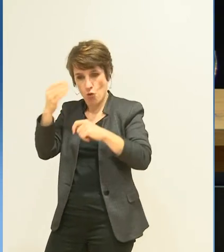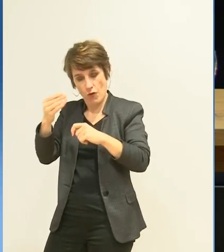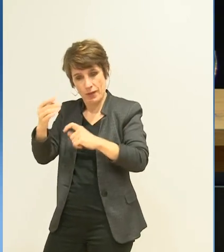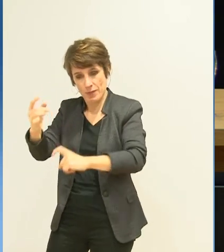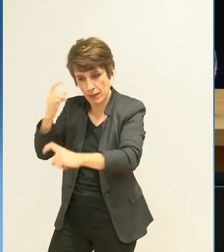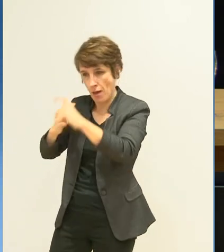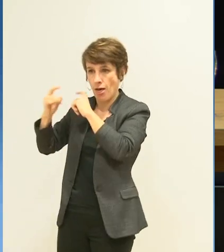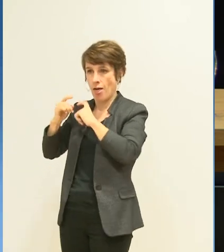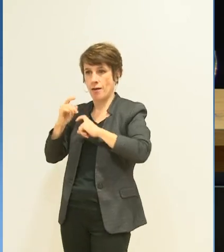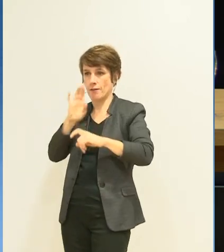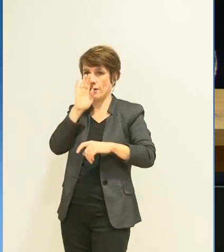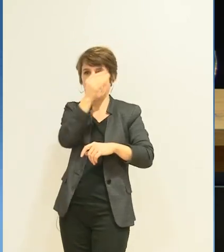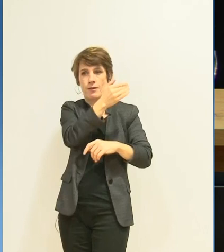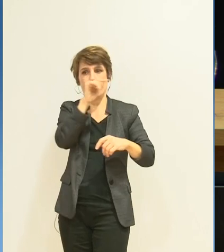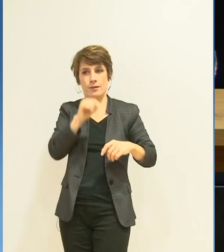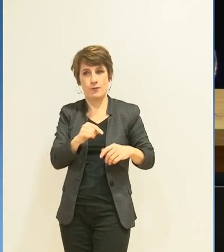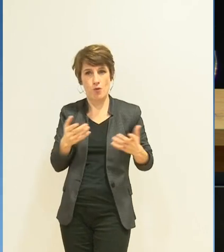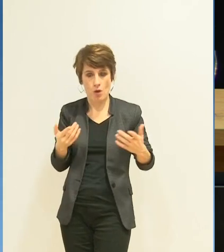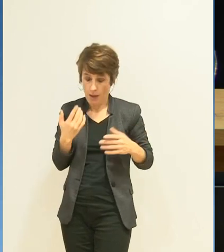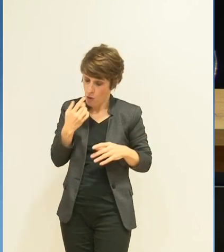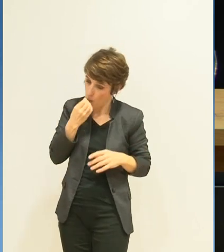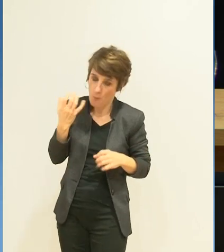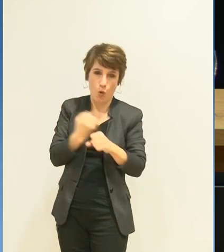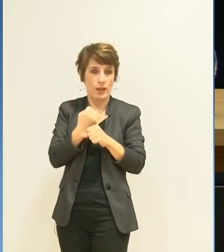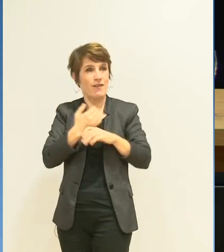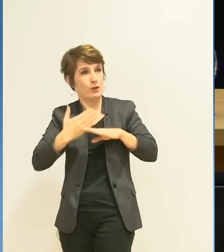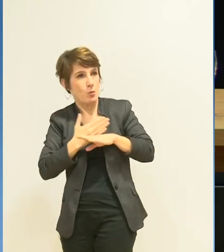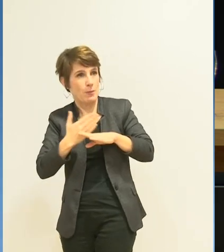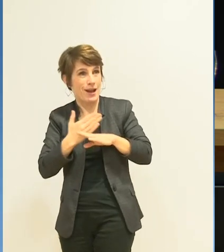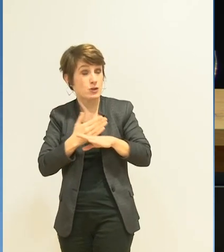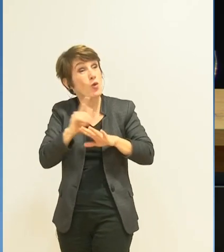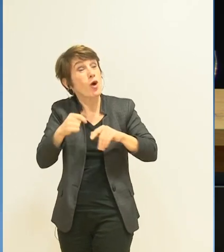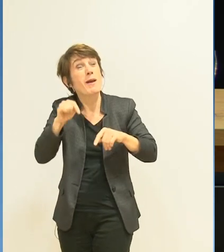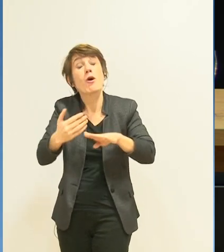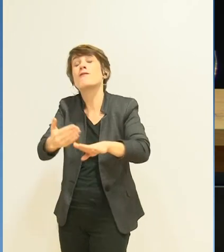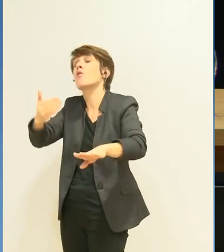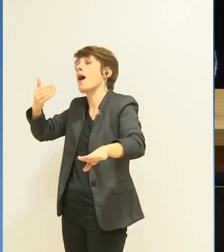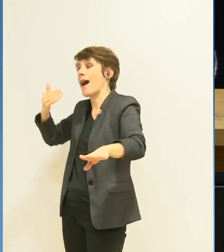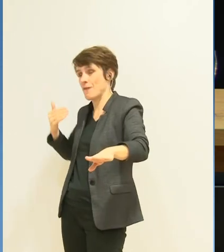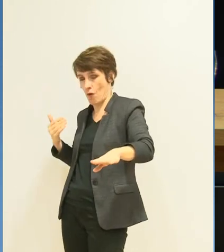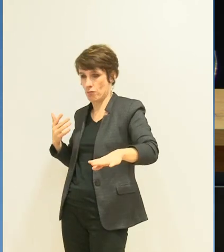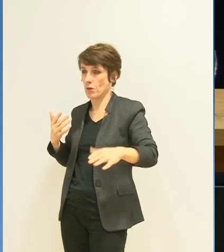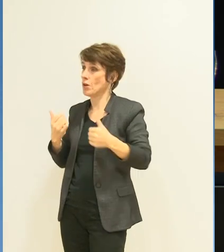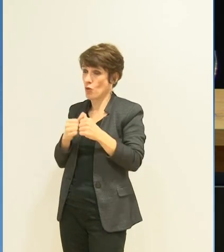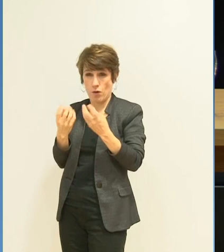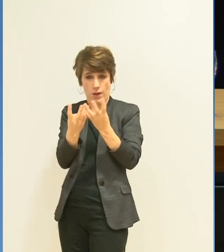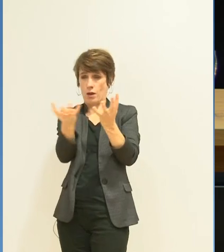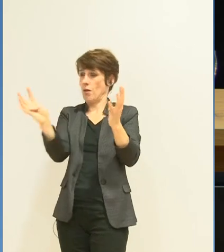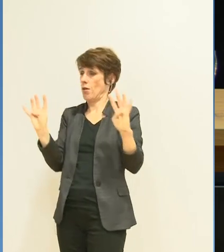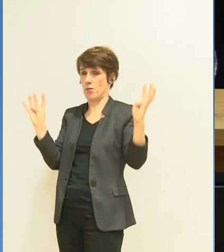base qu'elle fasse le travail de préparation qui aurait dû être fait en amont en mettant autour d'une table tous les protagonistes